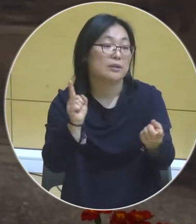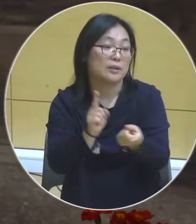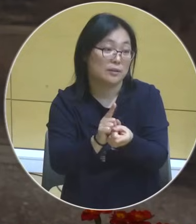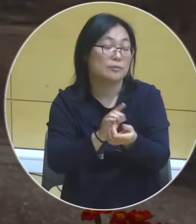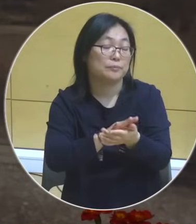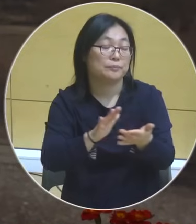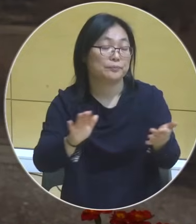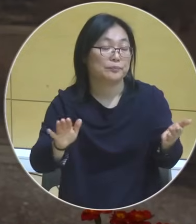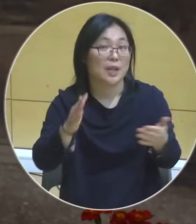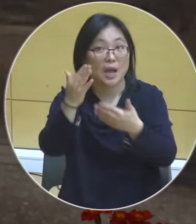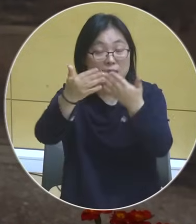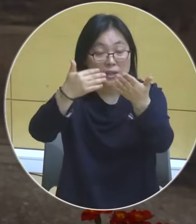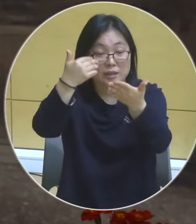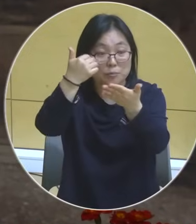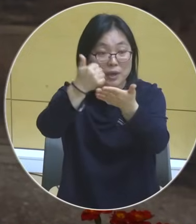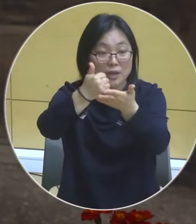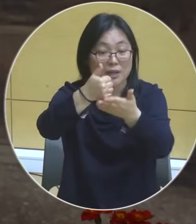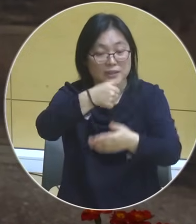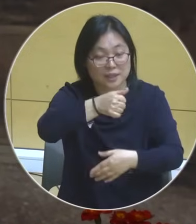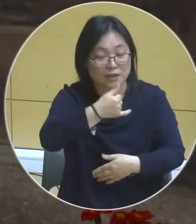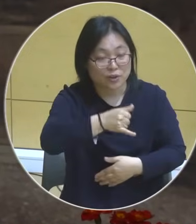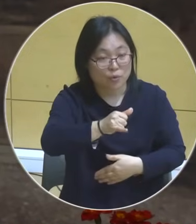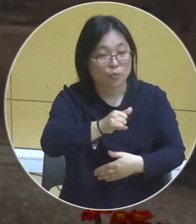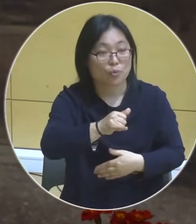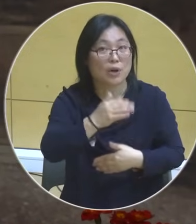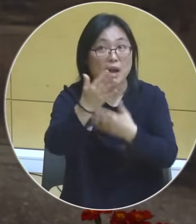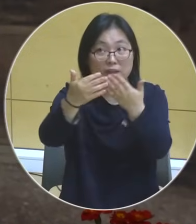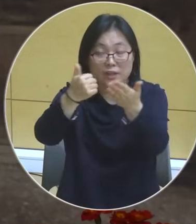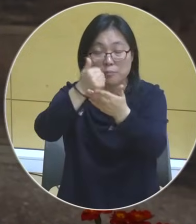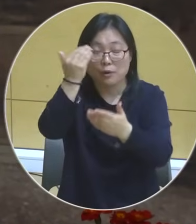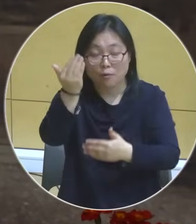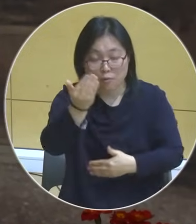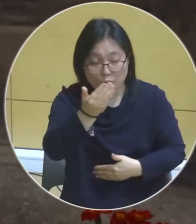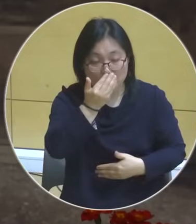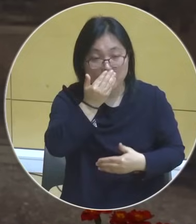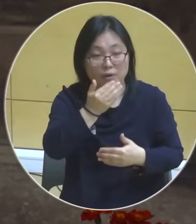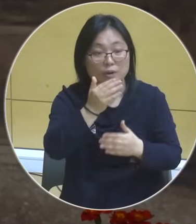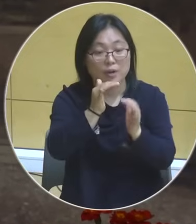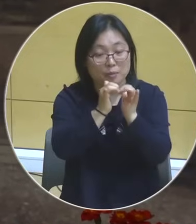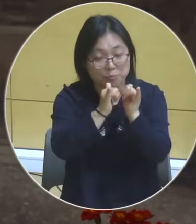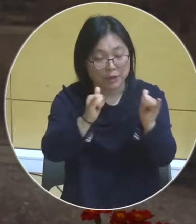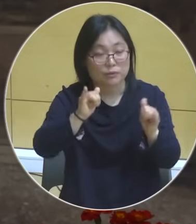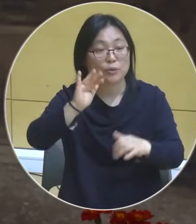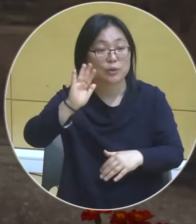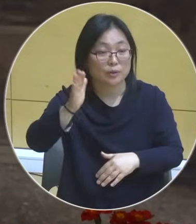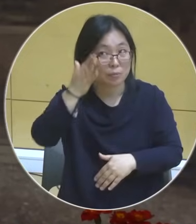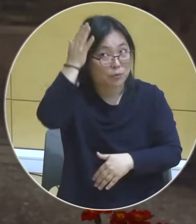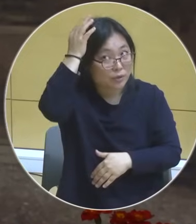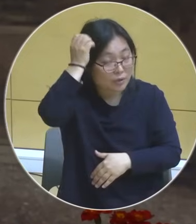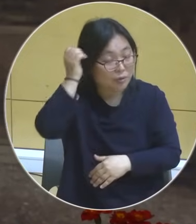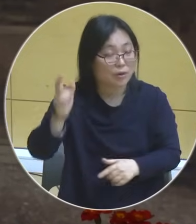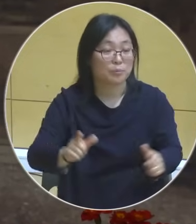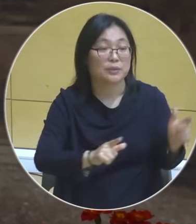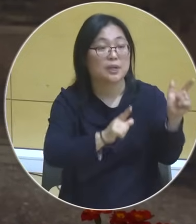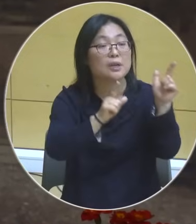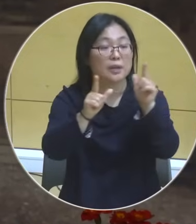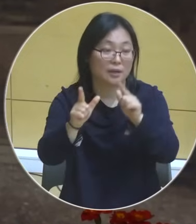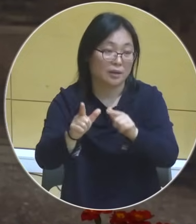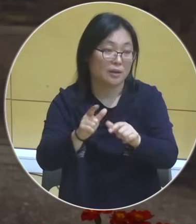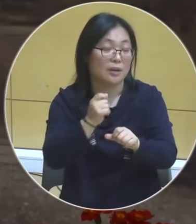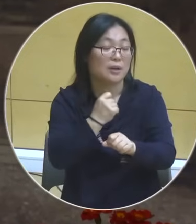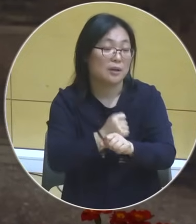됩니다. 하나님의 자녀며 하나님의 거룩한 이 백성임을 기억하며 살도록 하는